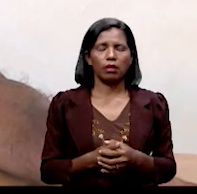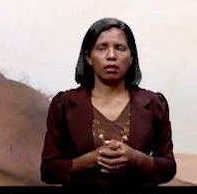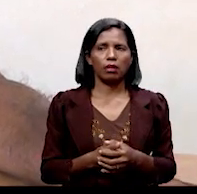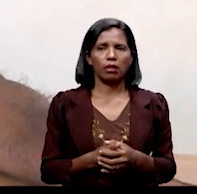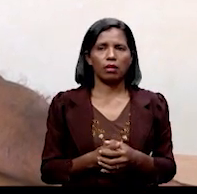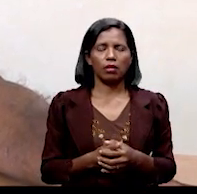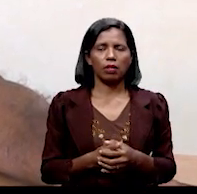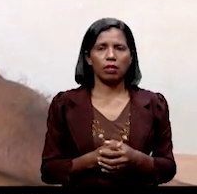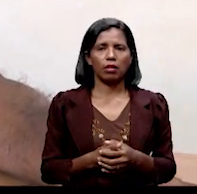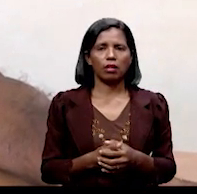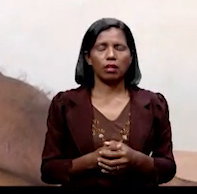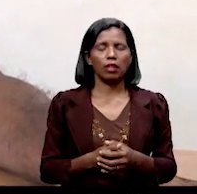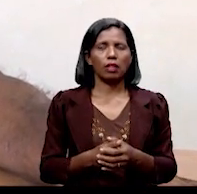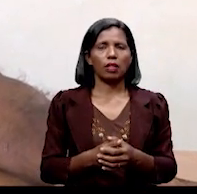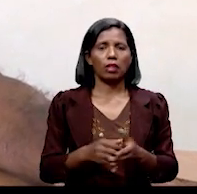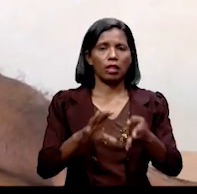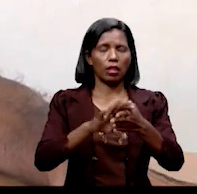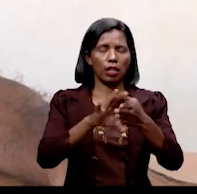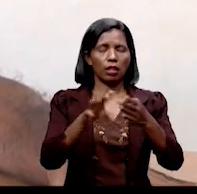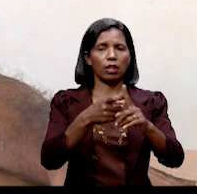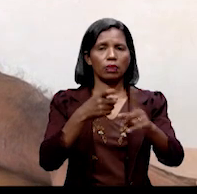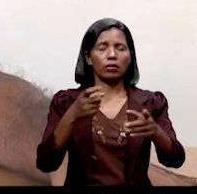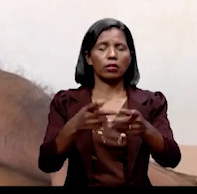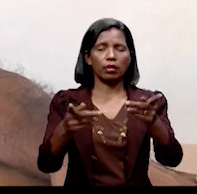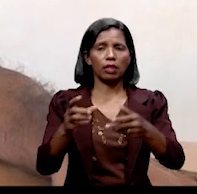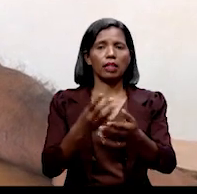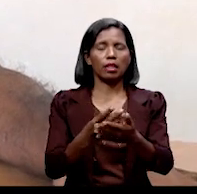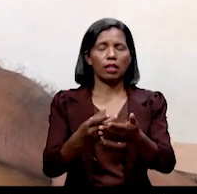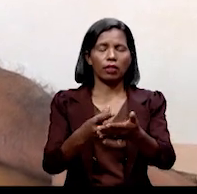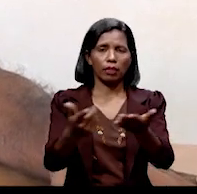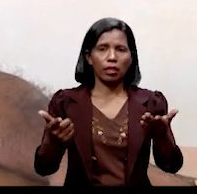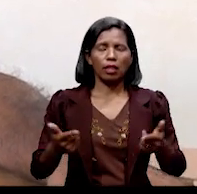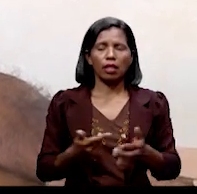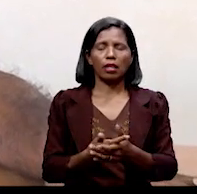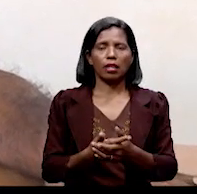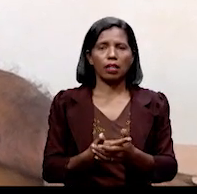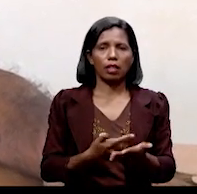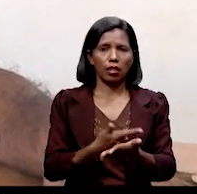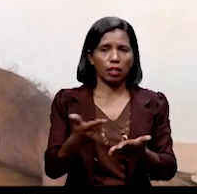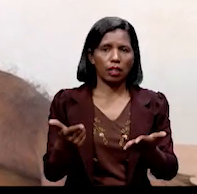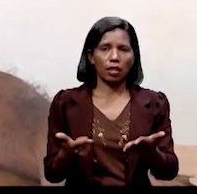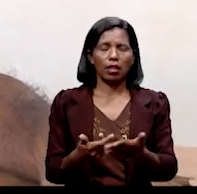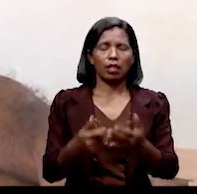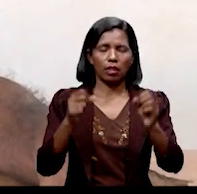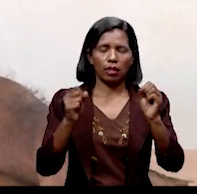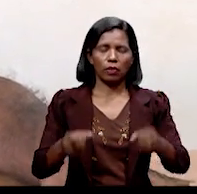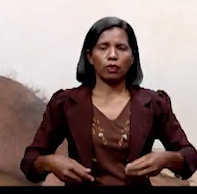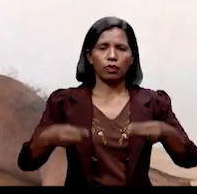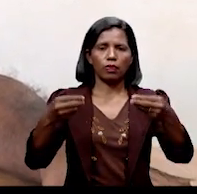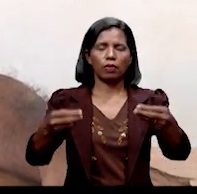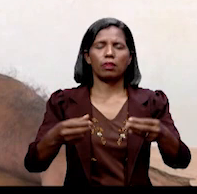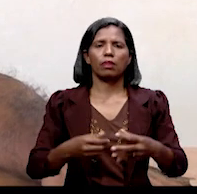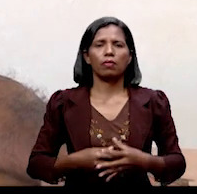terasi propriedari hosi guvernu nia para trune fatin refere entrega ba iha konsuli veteranu para trune bele